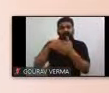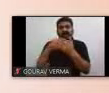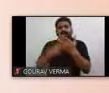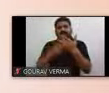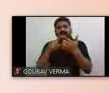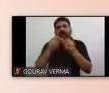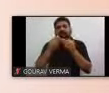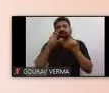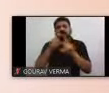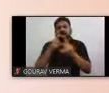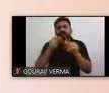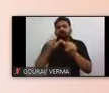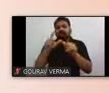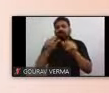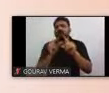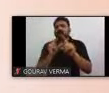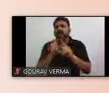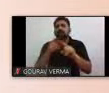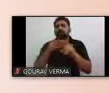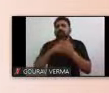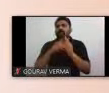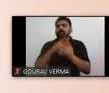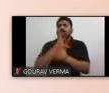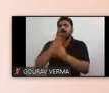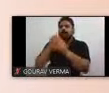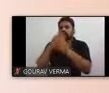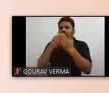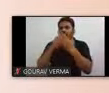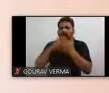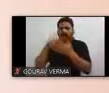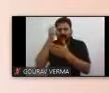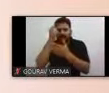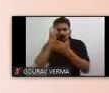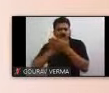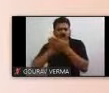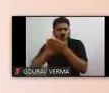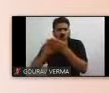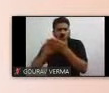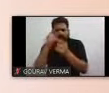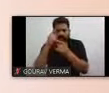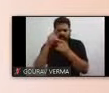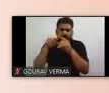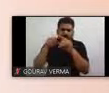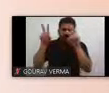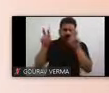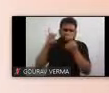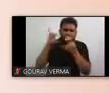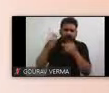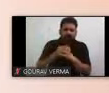शोइंग द पिक्चर, फीलिंग द पिक्चर, अंडरस्टैंडिंग द थीम ऑफ द